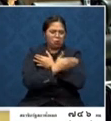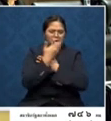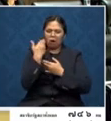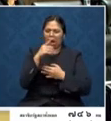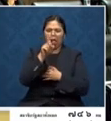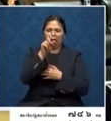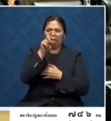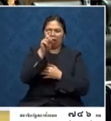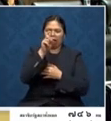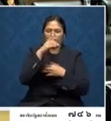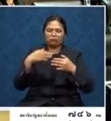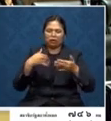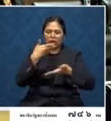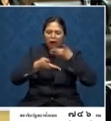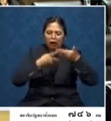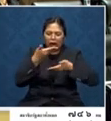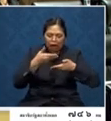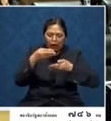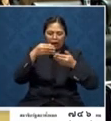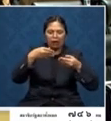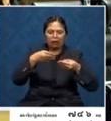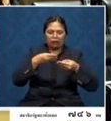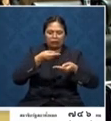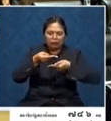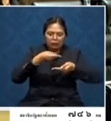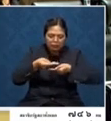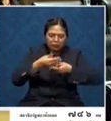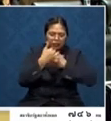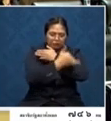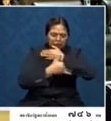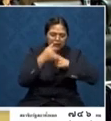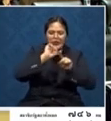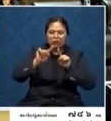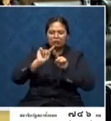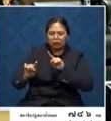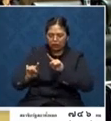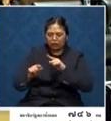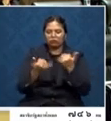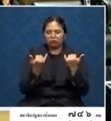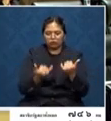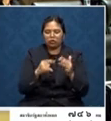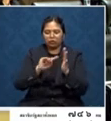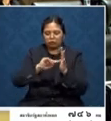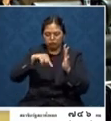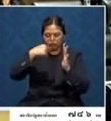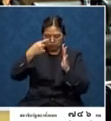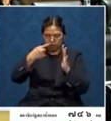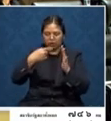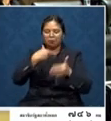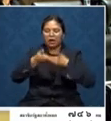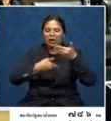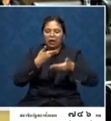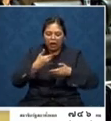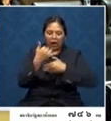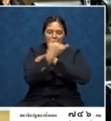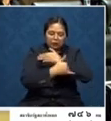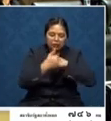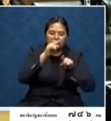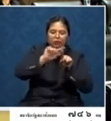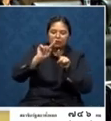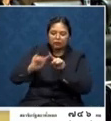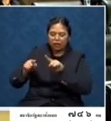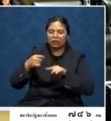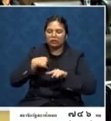การค้าระหว่างประเทศดังนั้นค่ะจากนี้ไปค่ะเพื่อเร่งการเจรจาจัดทำความตกลงการค้าระหว่างประเทศดิฉัน